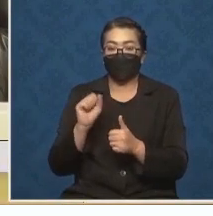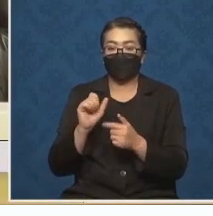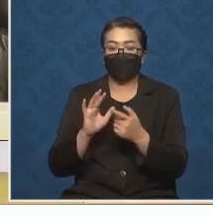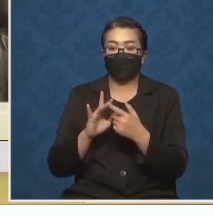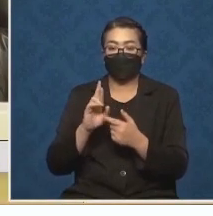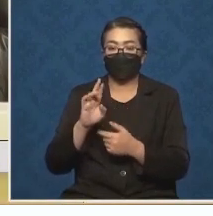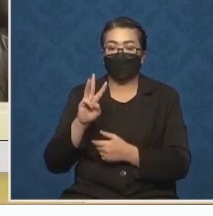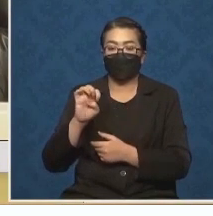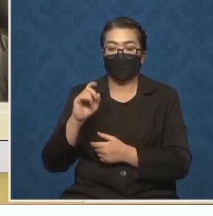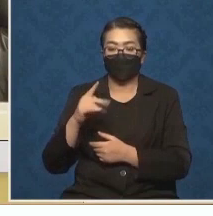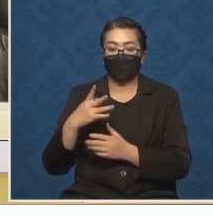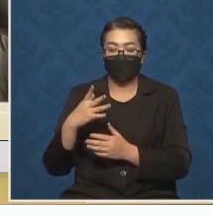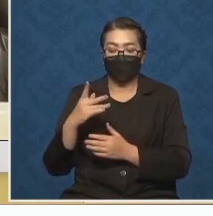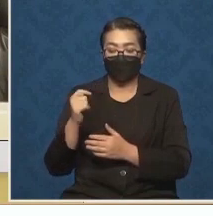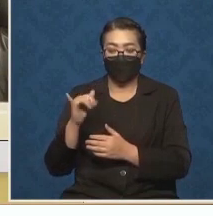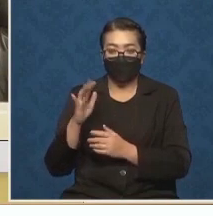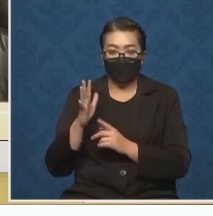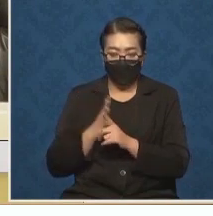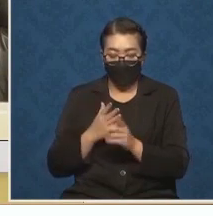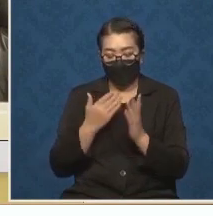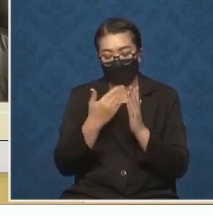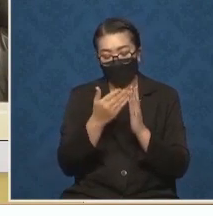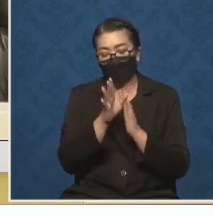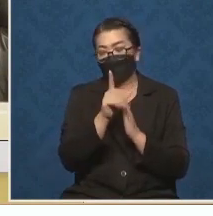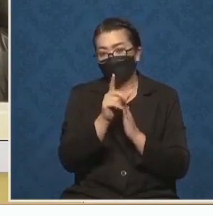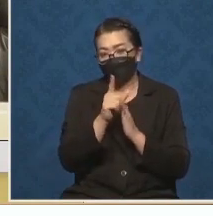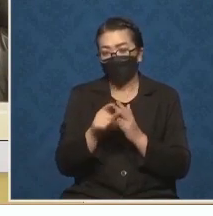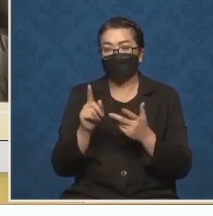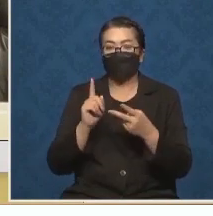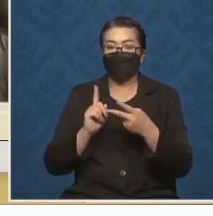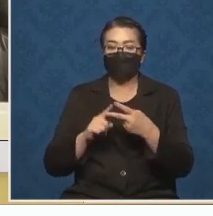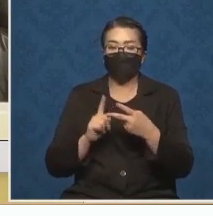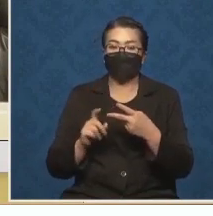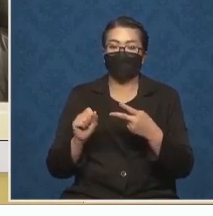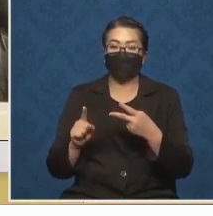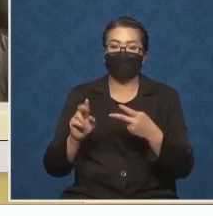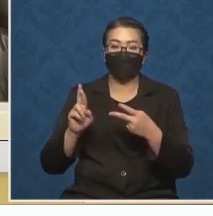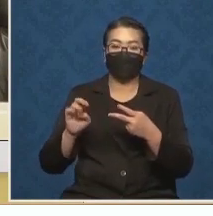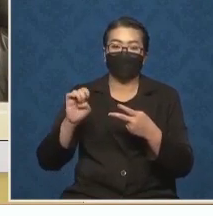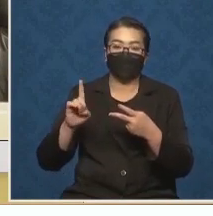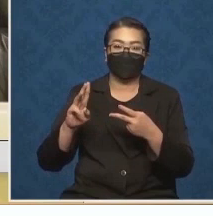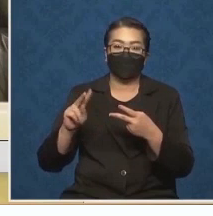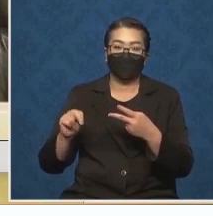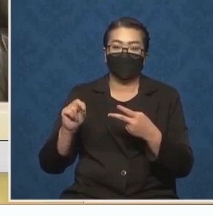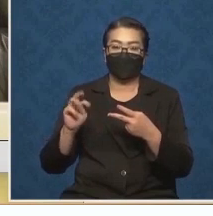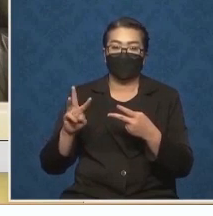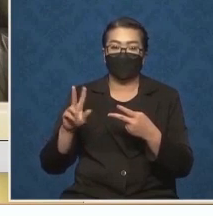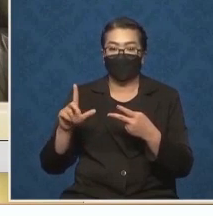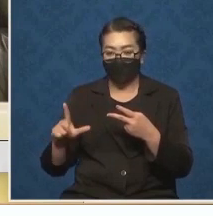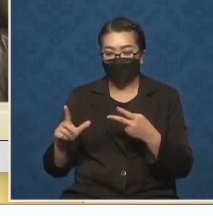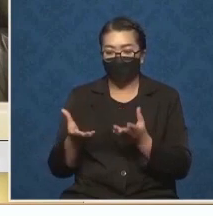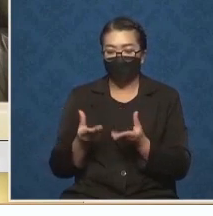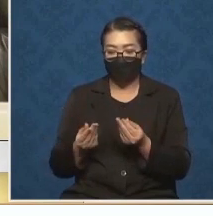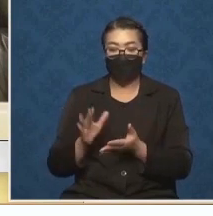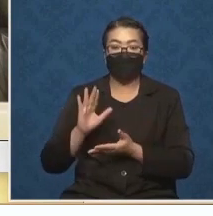ทย์จากจังหวัดชัยภูมิแล้วก็ท่านส.ส.ศรีนวลบุญลือนะคะจากจังหวัดเชียงใหม่ที่ว่าพื้นที่